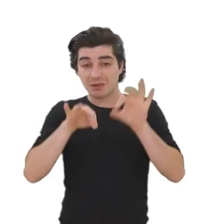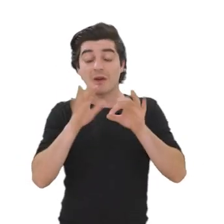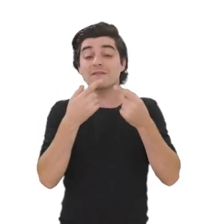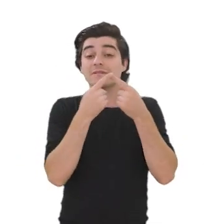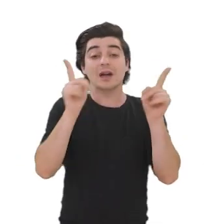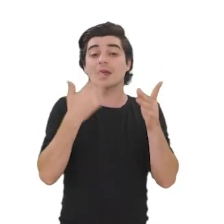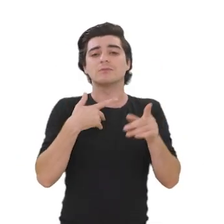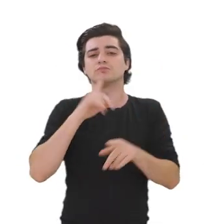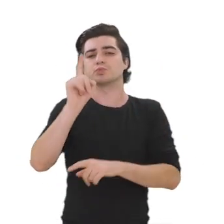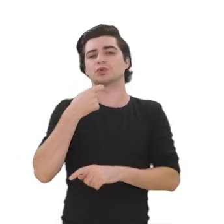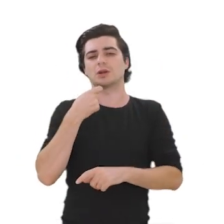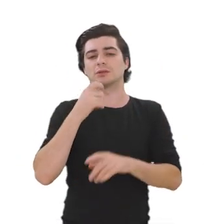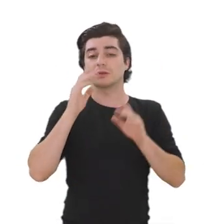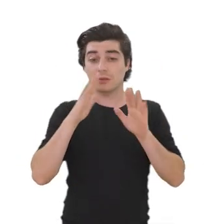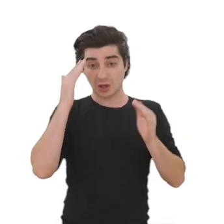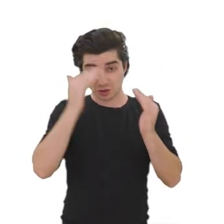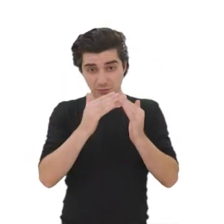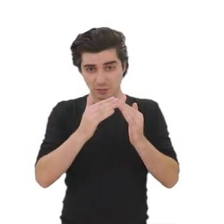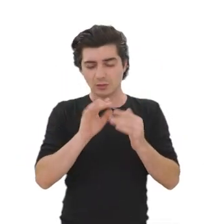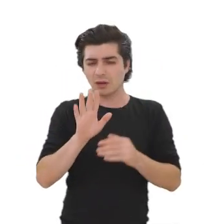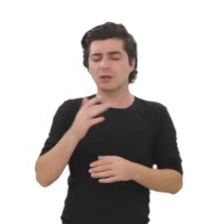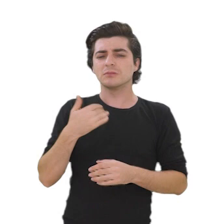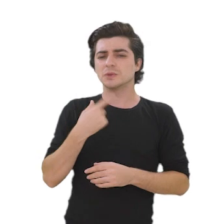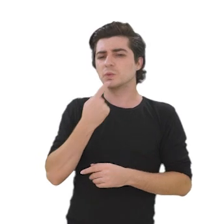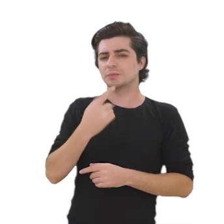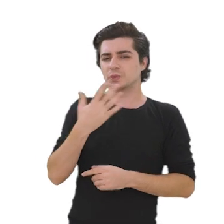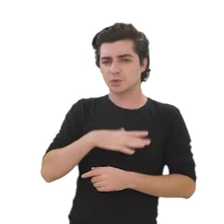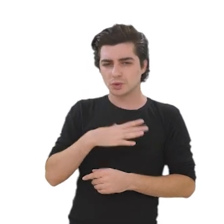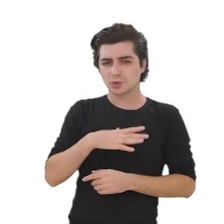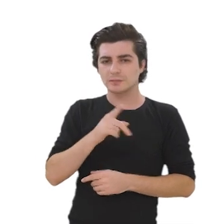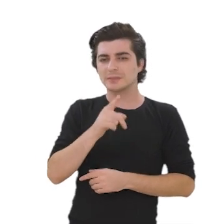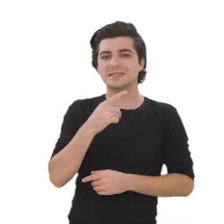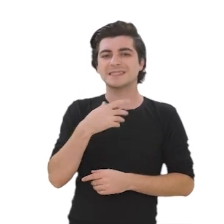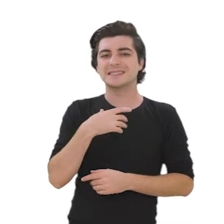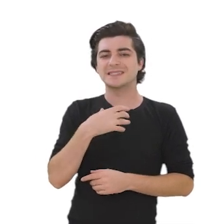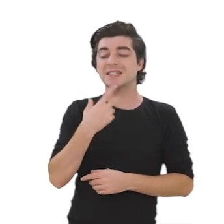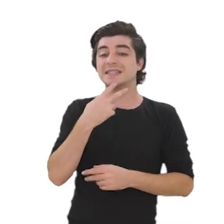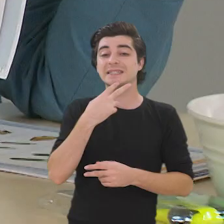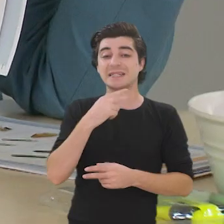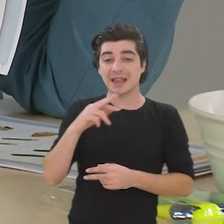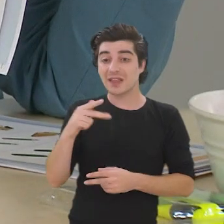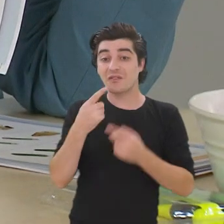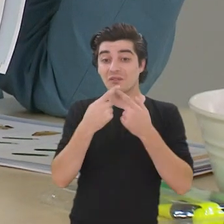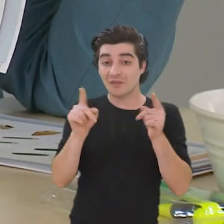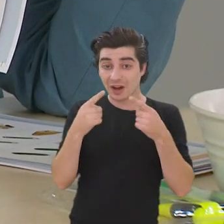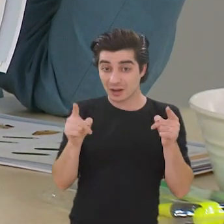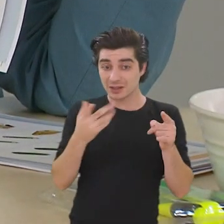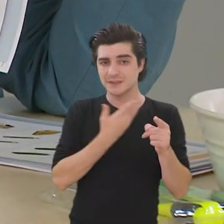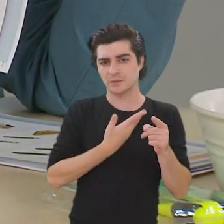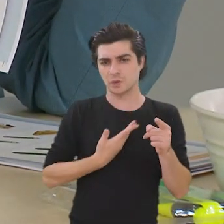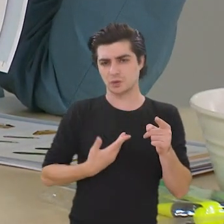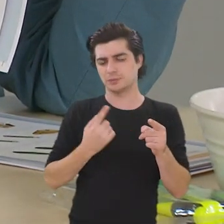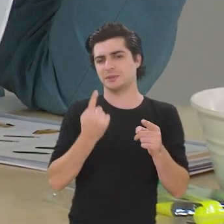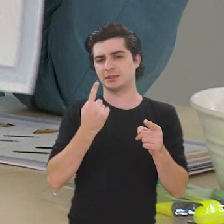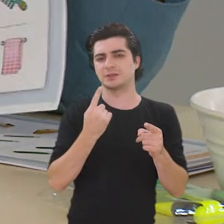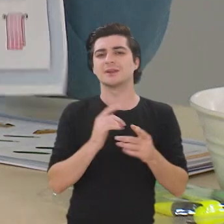bulacağız. Anlaştık mı? Anlaştık. Bir şey mi söylemek istedin? Evet. Evet. Renkleri, farklı renkleri